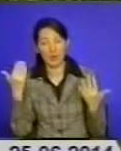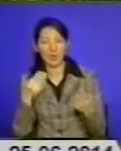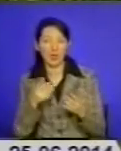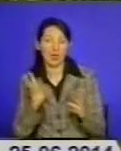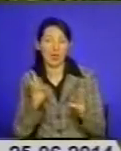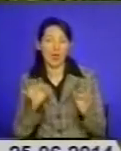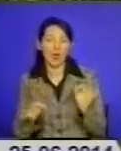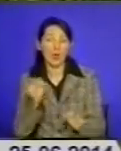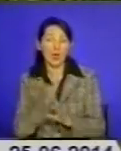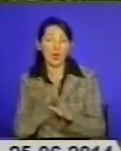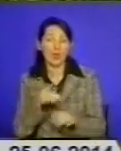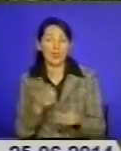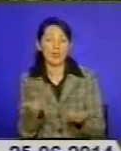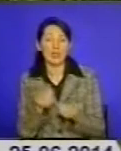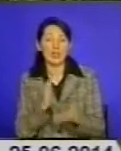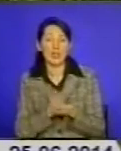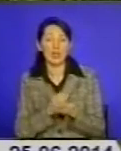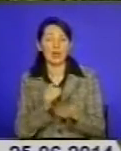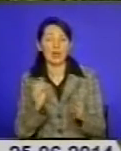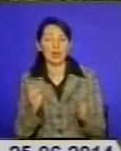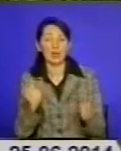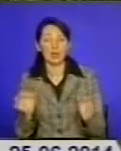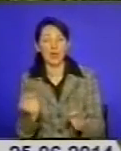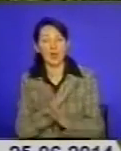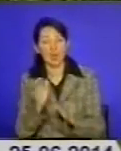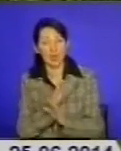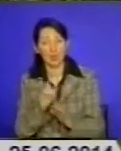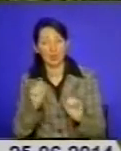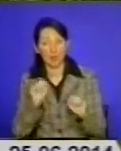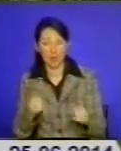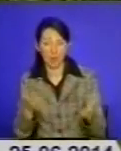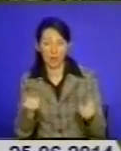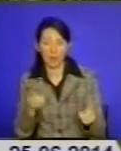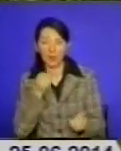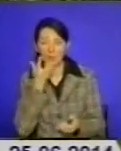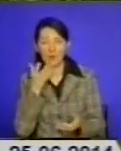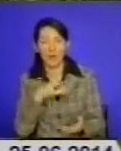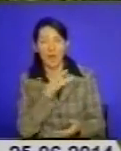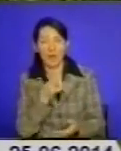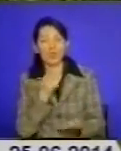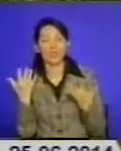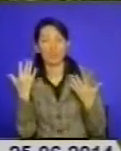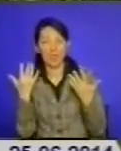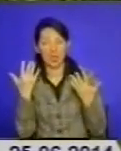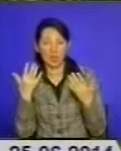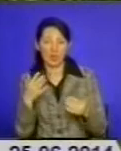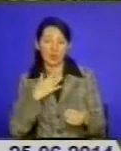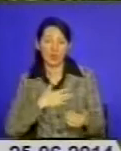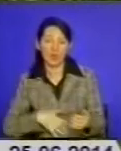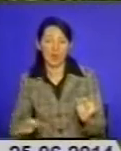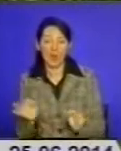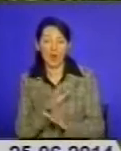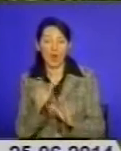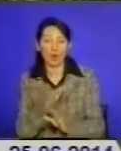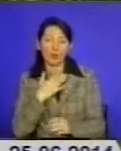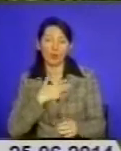природі, де є кисень, щоб можна було позитивні якісь емоції отримувати і дихати, насолоджуватися природою,